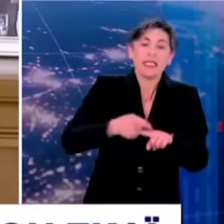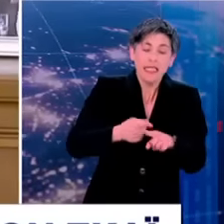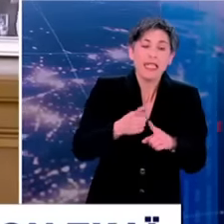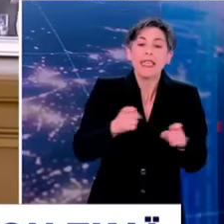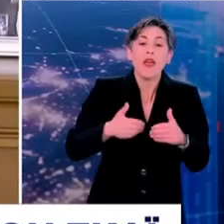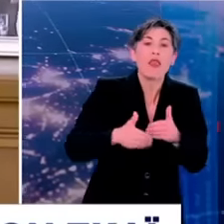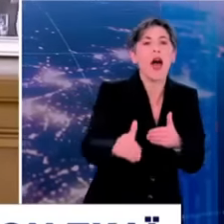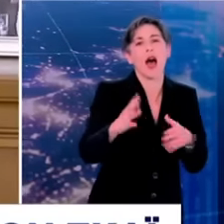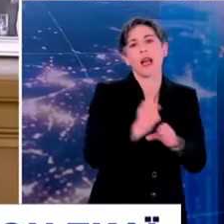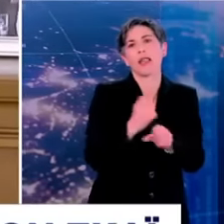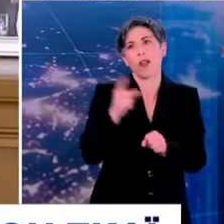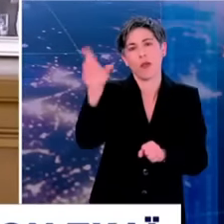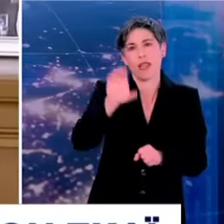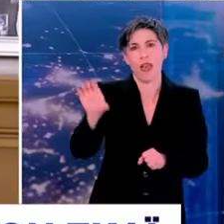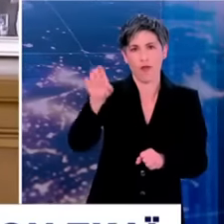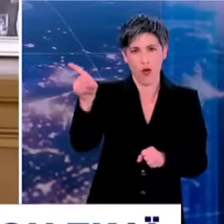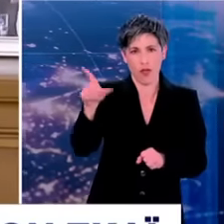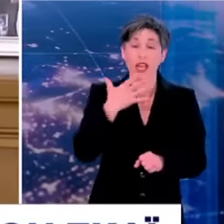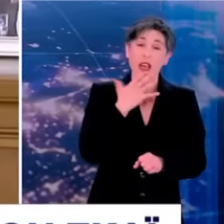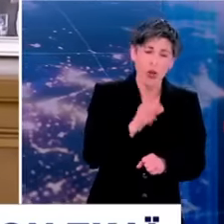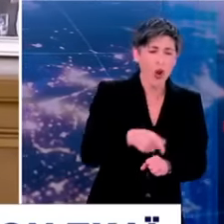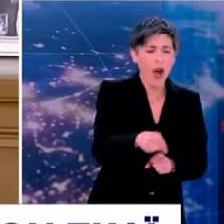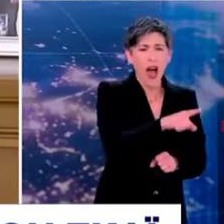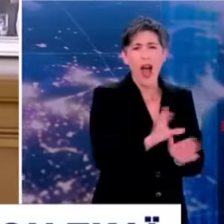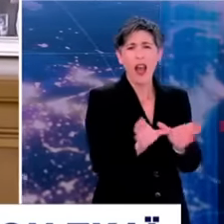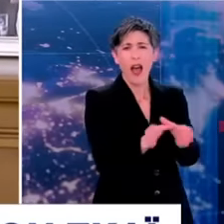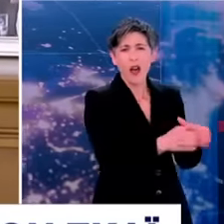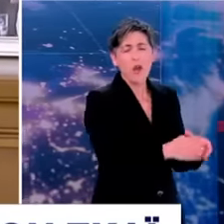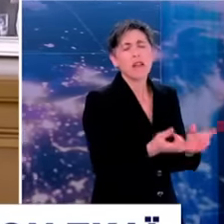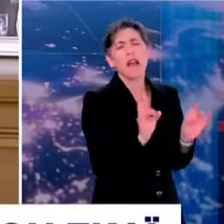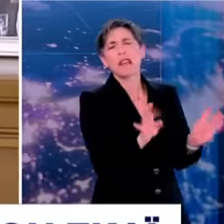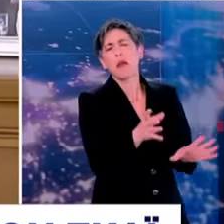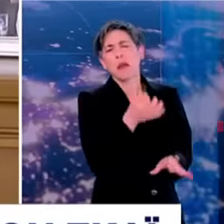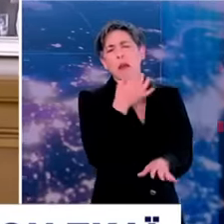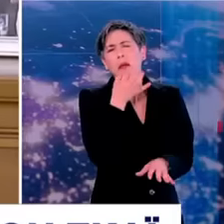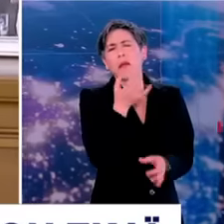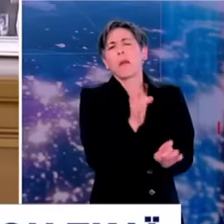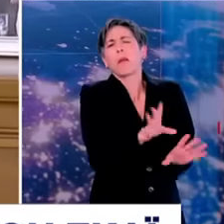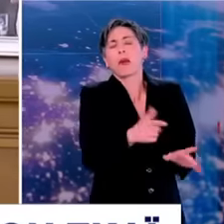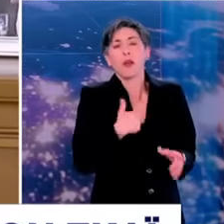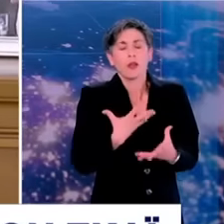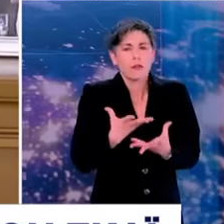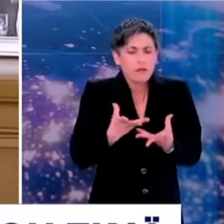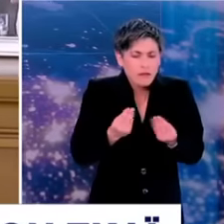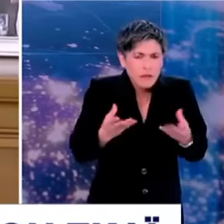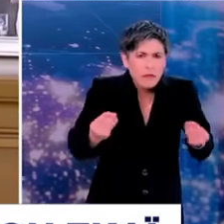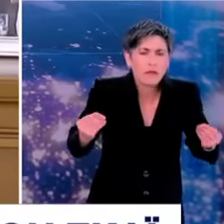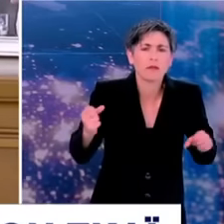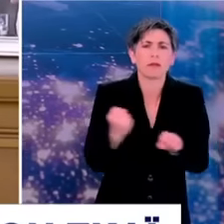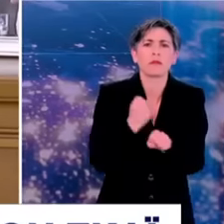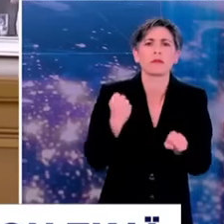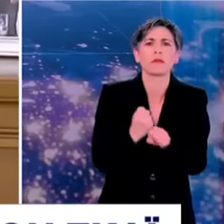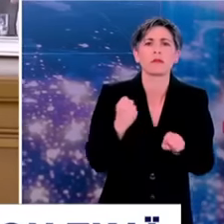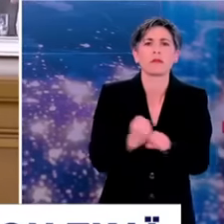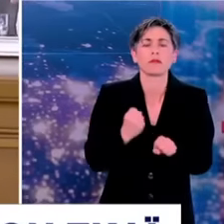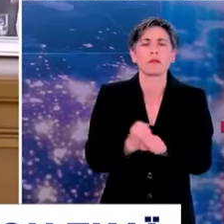πολίτη. Mm-hmm. Γι' αυτά τα άλλα κόμματα δεν έχουν να πούνε σχεδόν τίποτα. Εμείς έχουμε να πούμε πάρα πολλά, γιατί πράγματι αυτό θα είναι